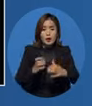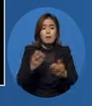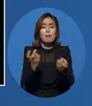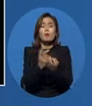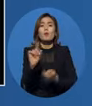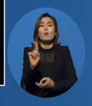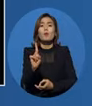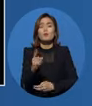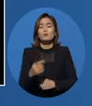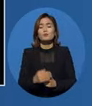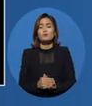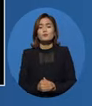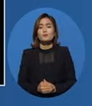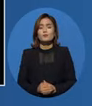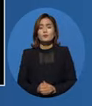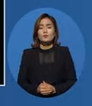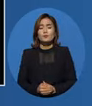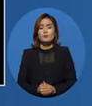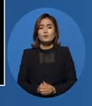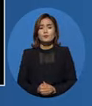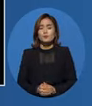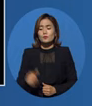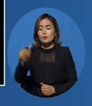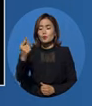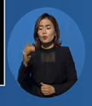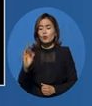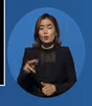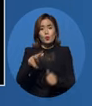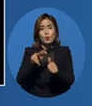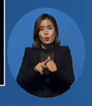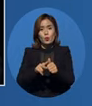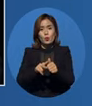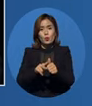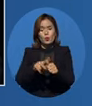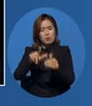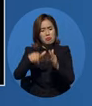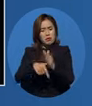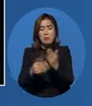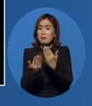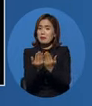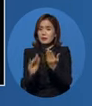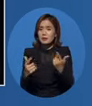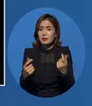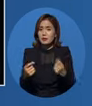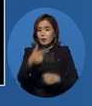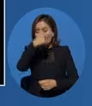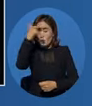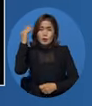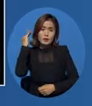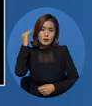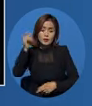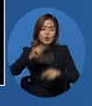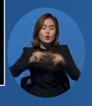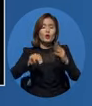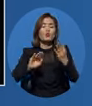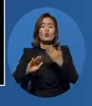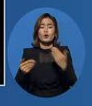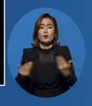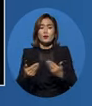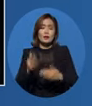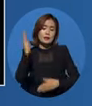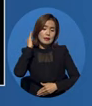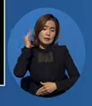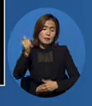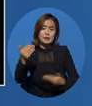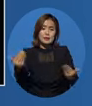주십시오 일단 홍 보니 왈 씀 은 시점이 틀리구요 그는 문재인 노무현 대통령 팀 이후의 일입니다 대선 때